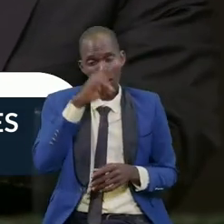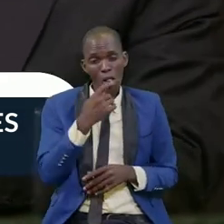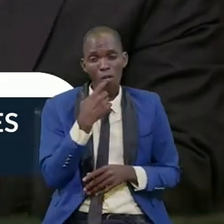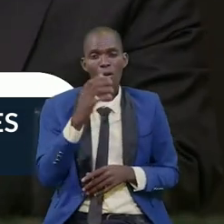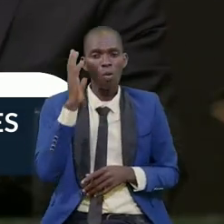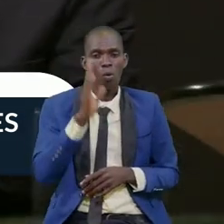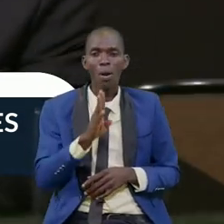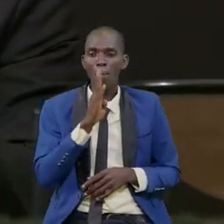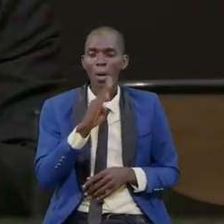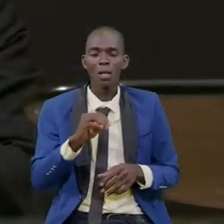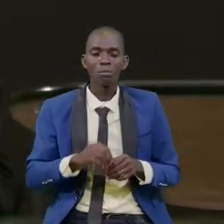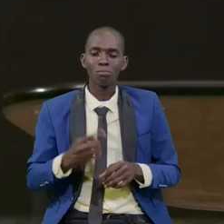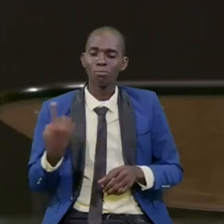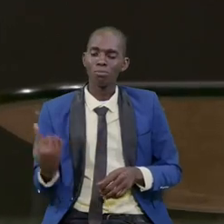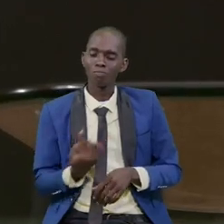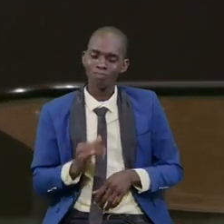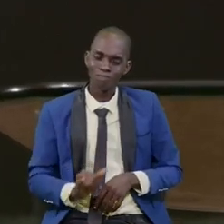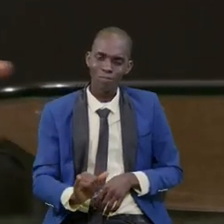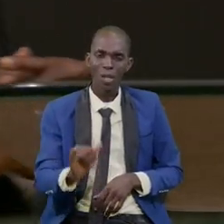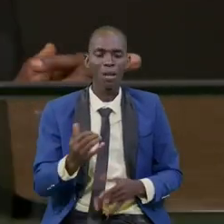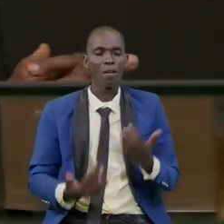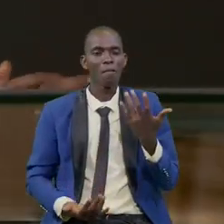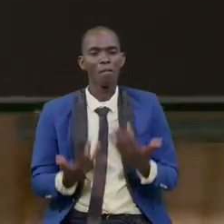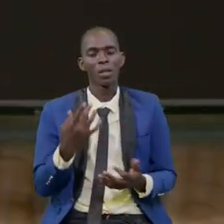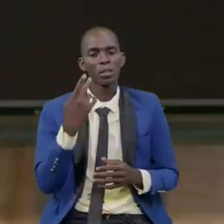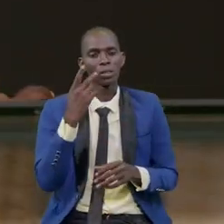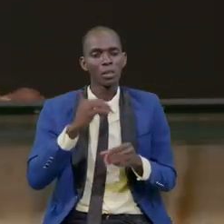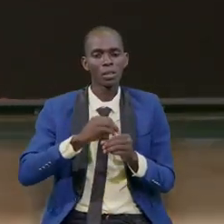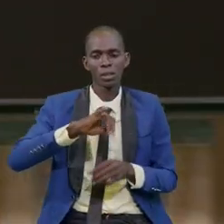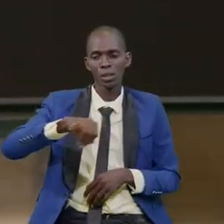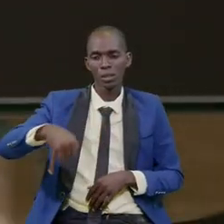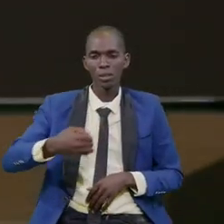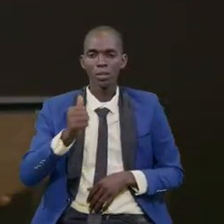ce sera dans un feu éternel.